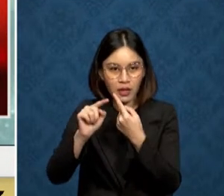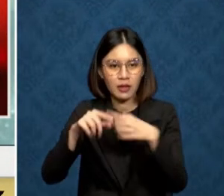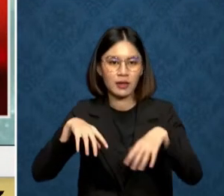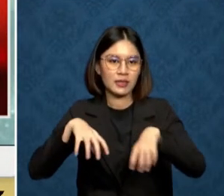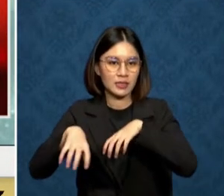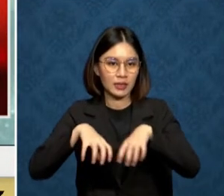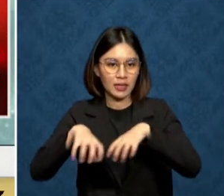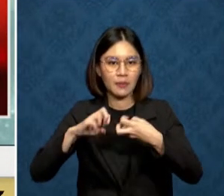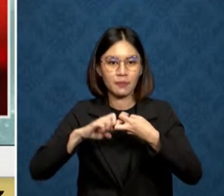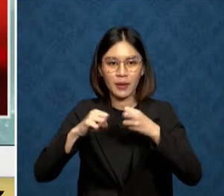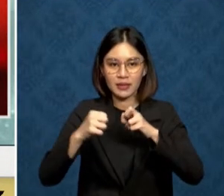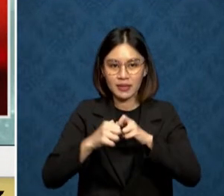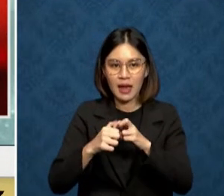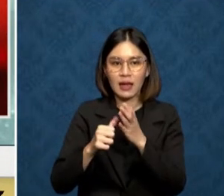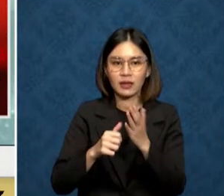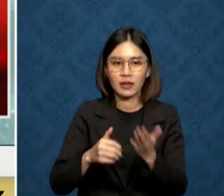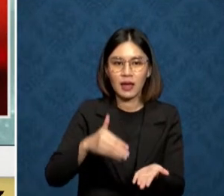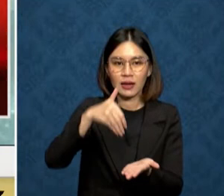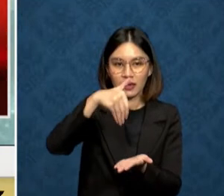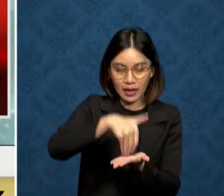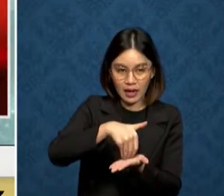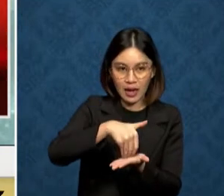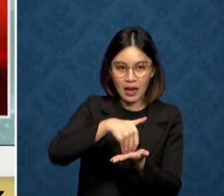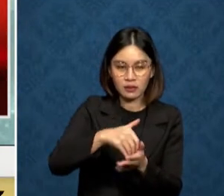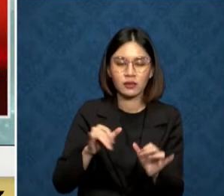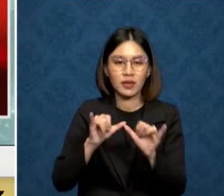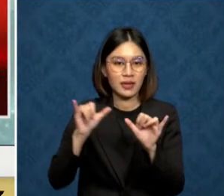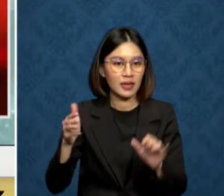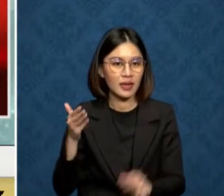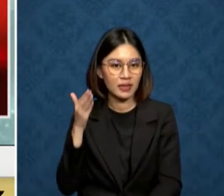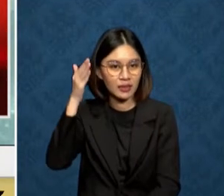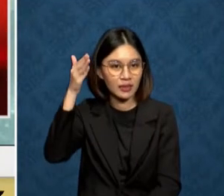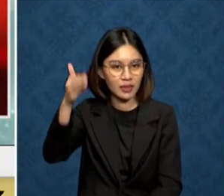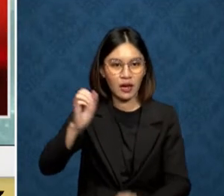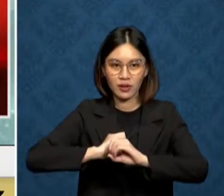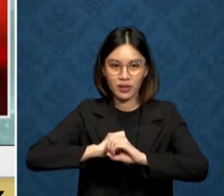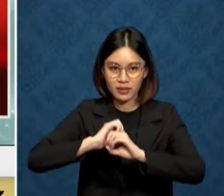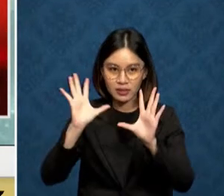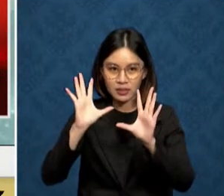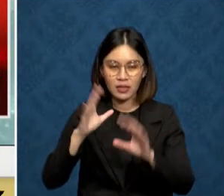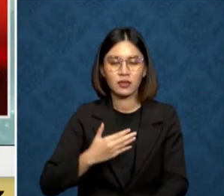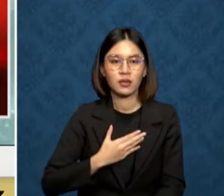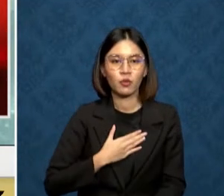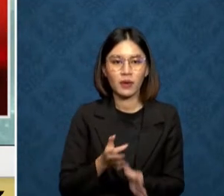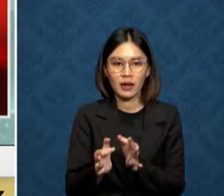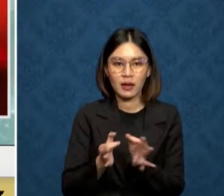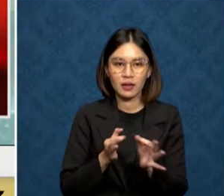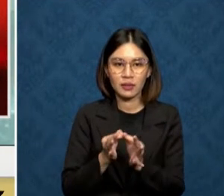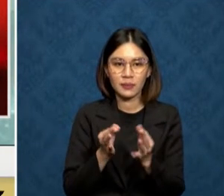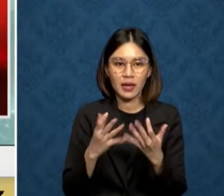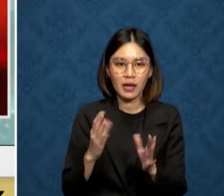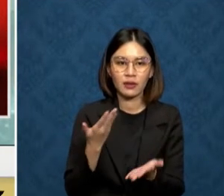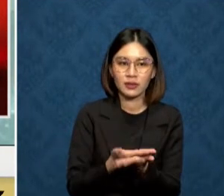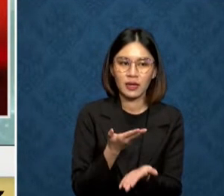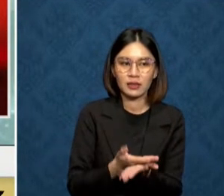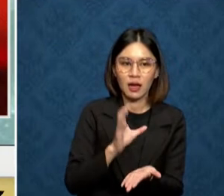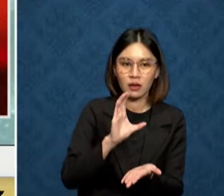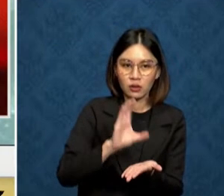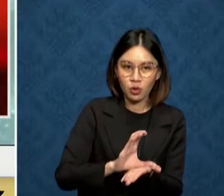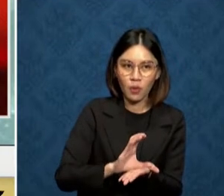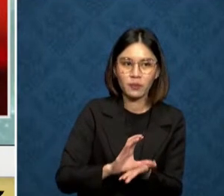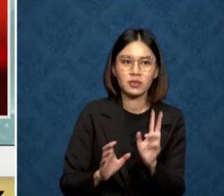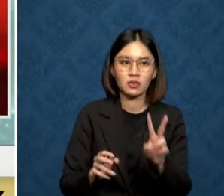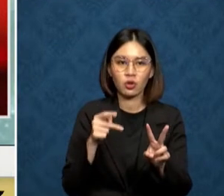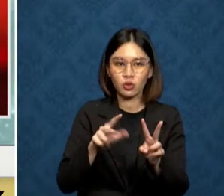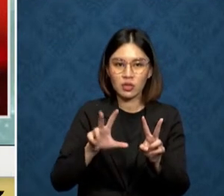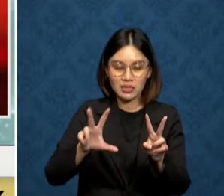จดการกับปัหาในระยะกลางและระยะยาว อย่างชัดเจนครั อย่นผมไดเรีนไปแล้วนะครับเรามีงบ 2 ใน